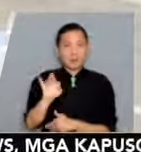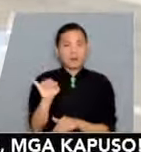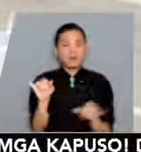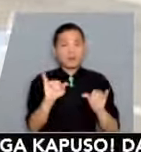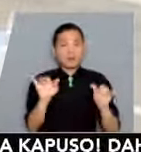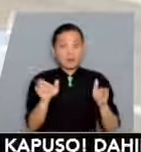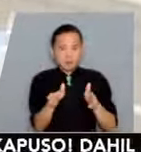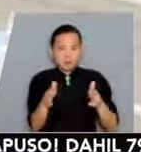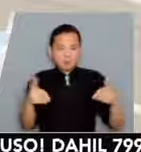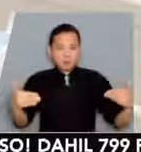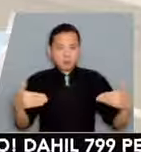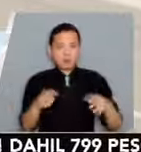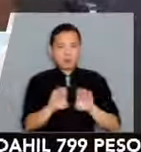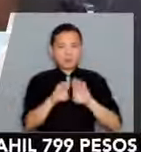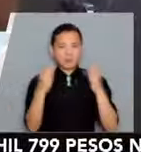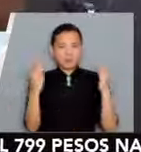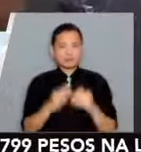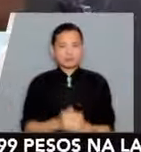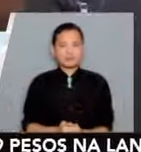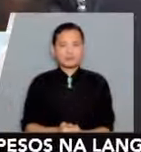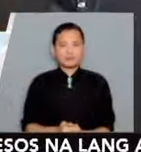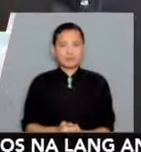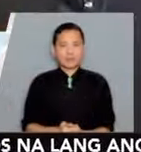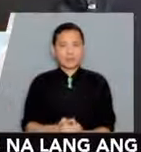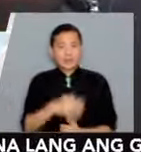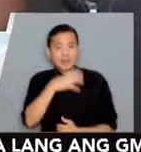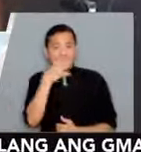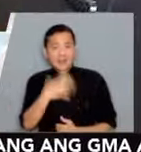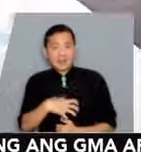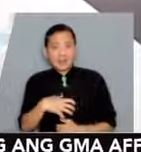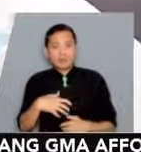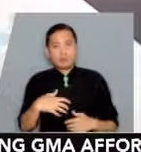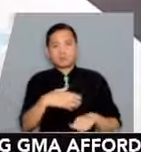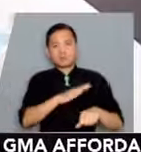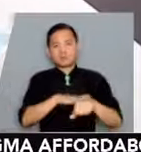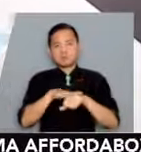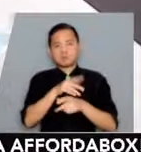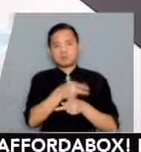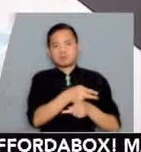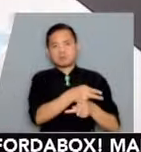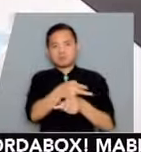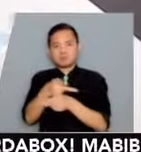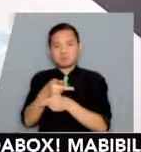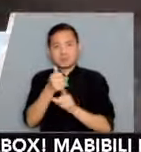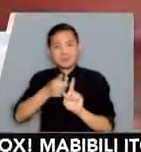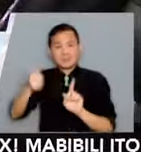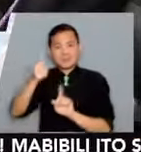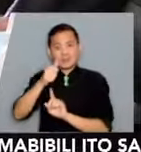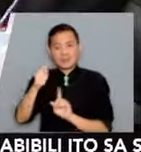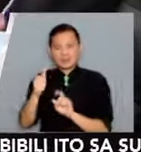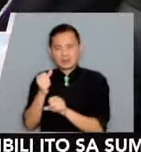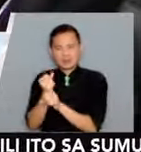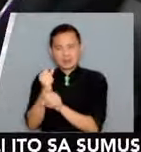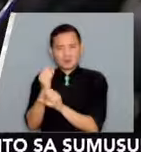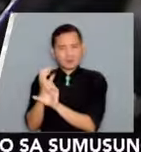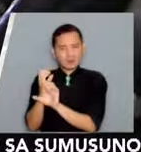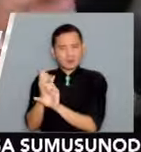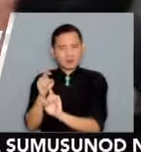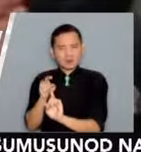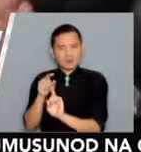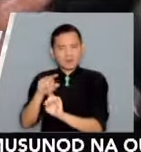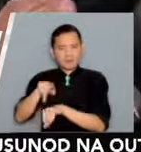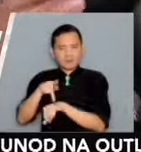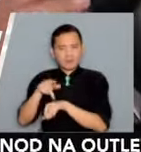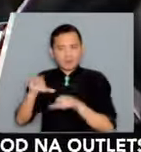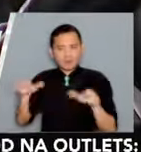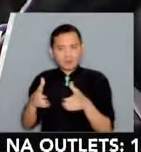ngayong tag-init, iba yung pag-iingat ang paya ng Automobile Association of the Philippines. The motorist should first open the doors,